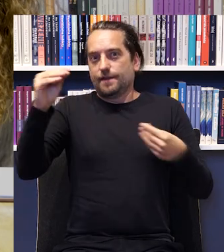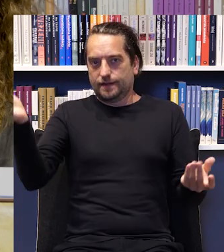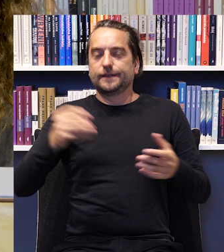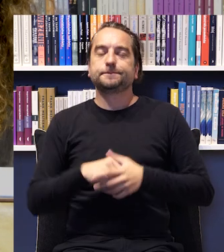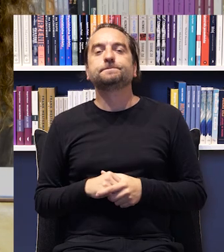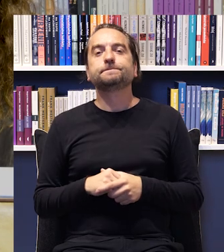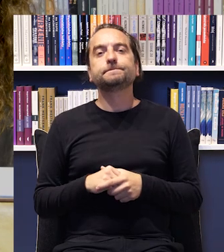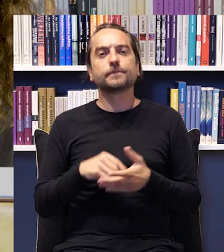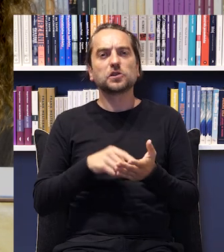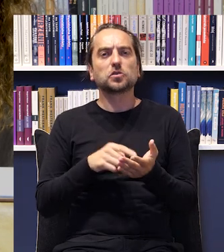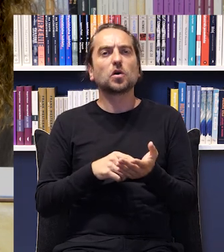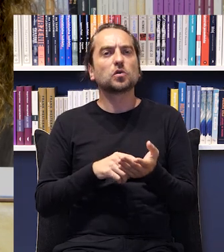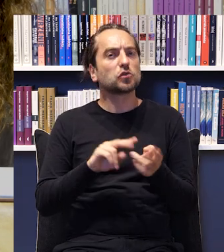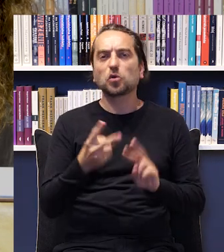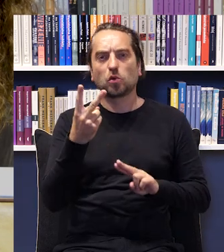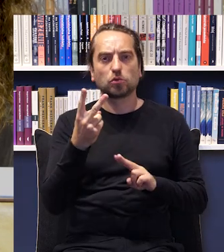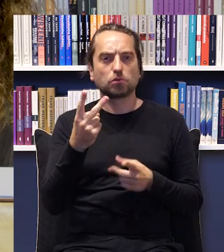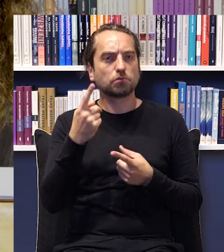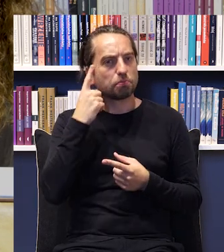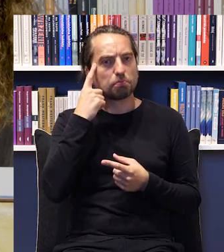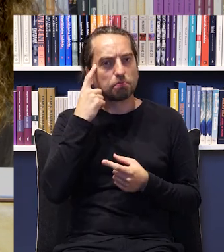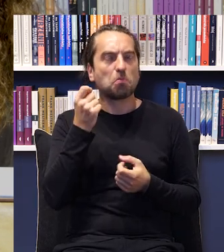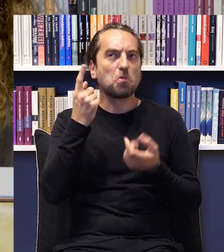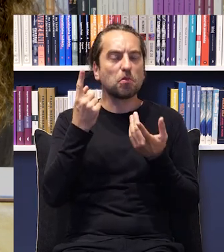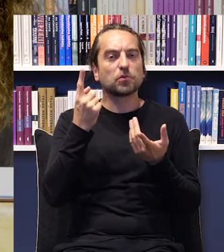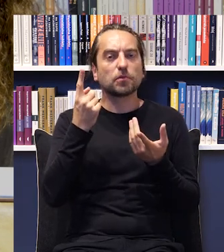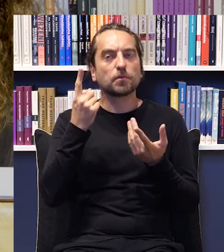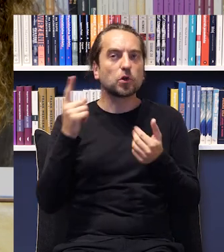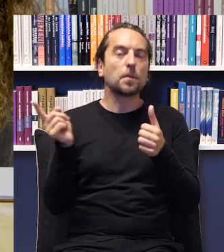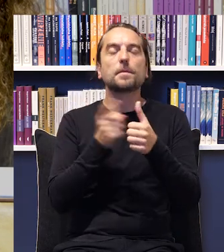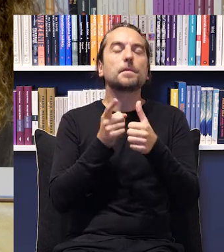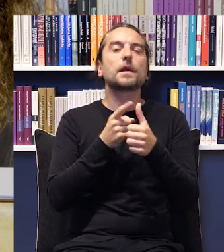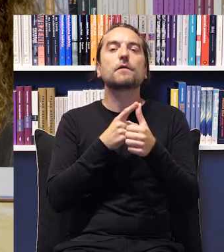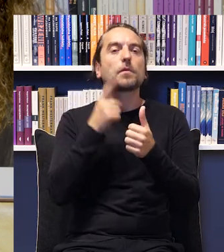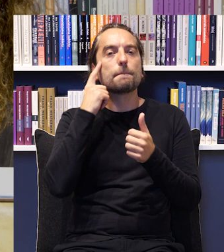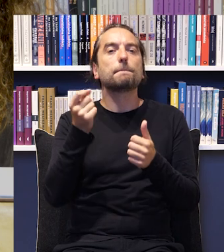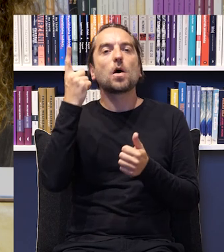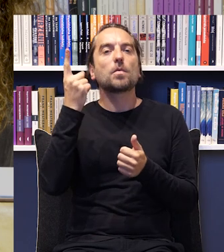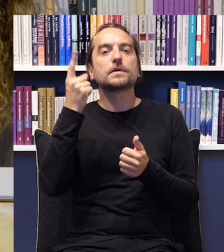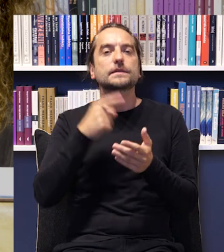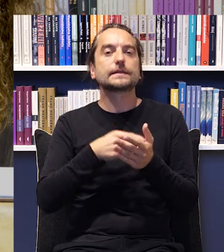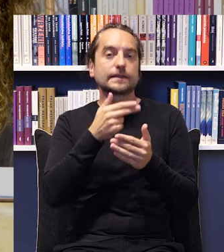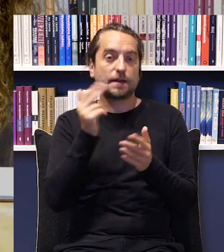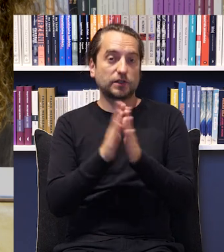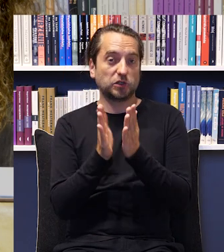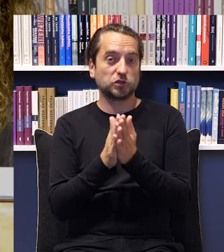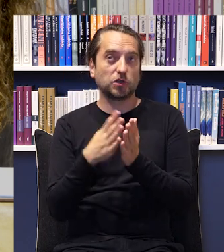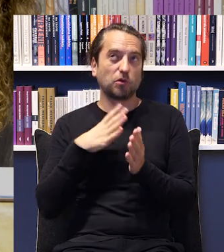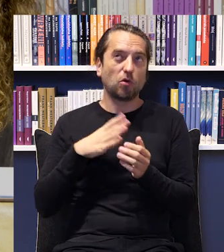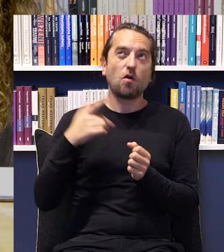zapalnym, bo ja w ogóle pierwsze pomysły na tę książkę miałam gdzieś tak, nie wiem,